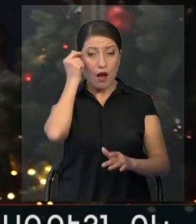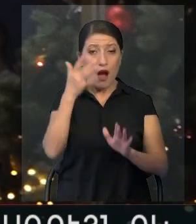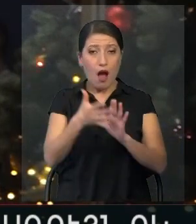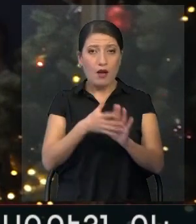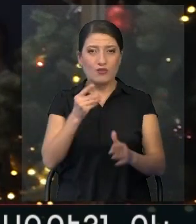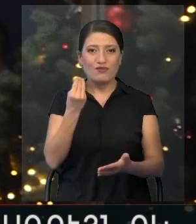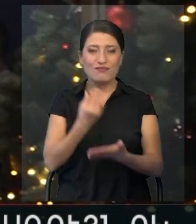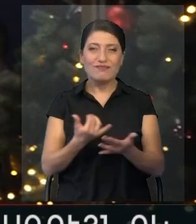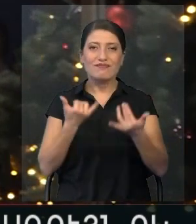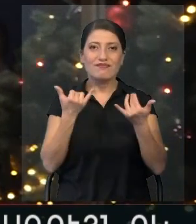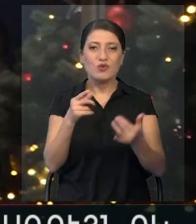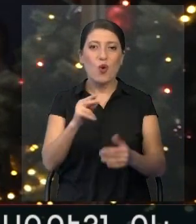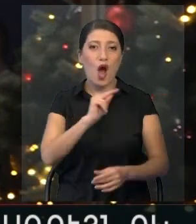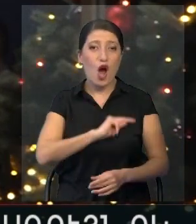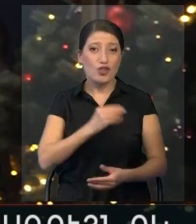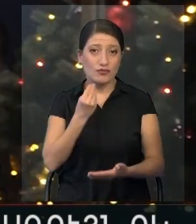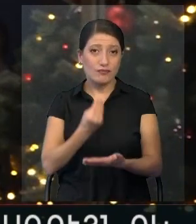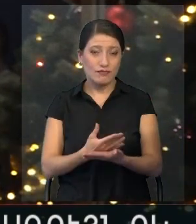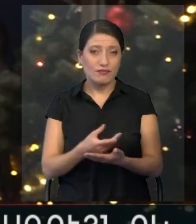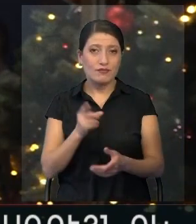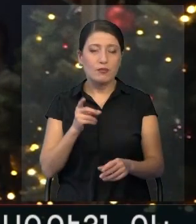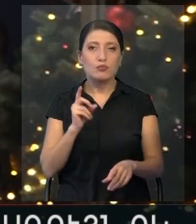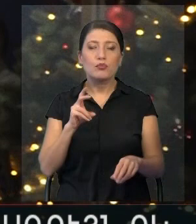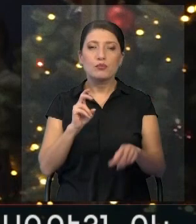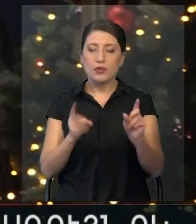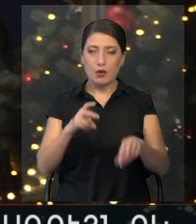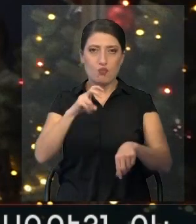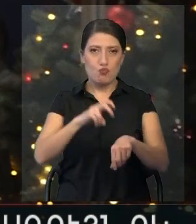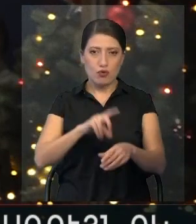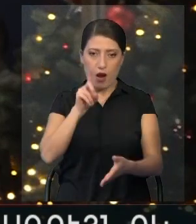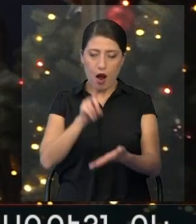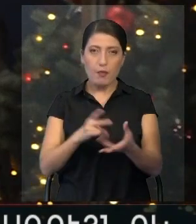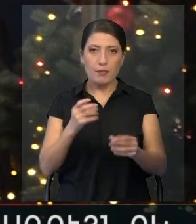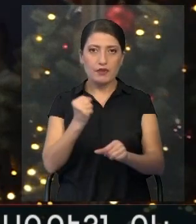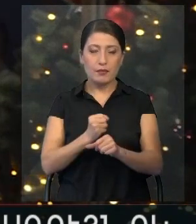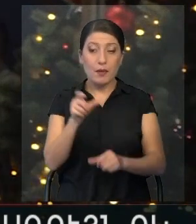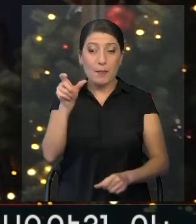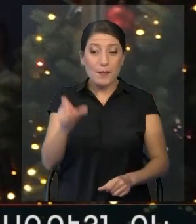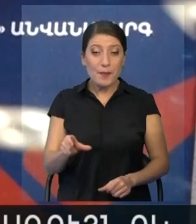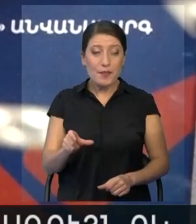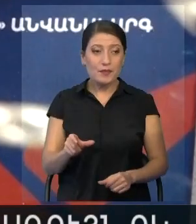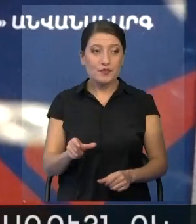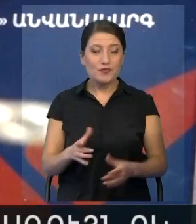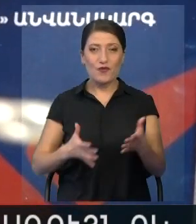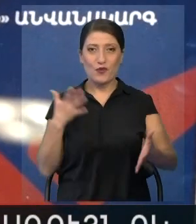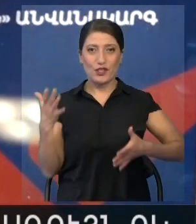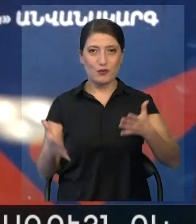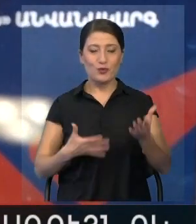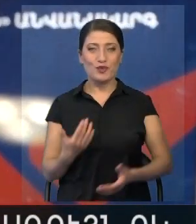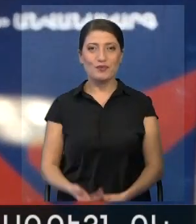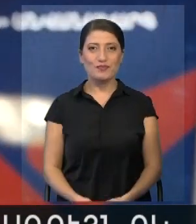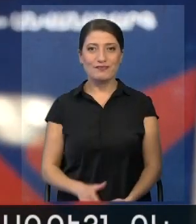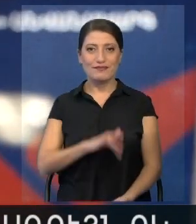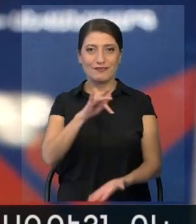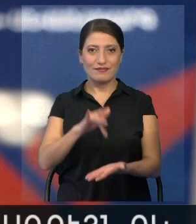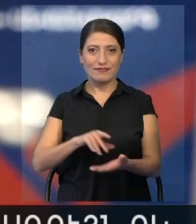որ գնահատում են այն, ինչ որ դու անում ես, իրականում բայց բժիշկը պարտավոր է դա անել, դա ինչ որտեղ մարդուն, ասում եմ, ոգևորում է։